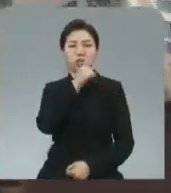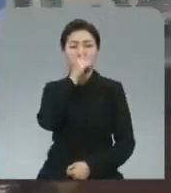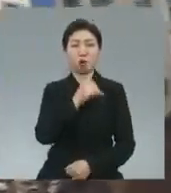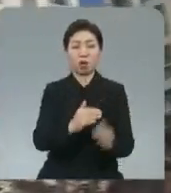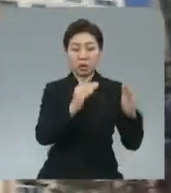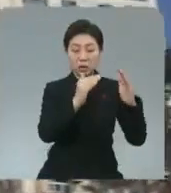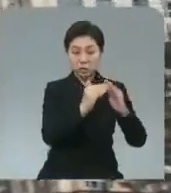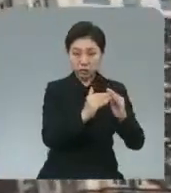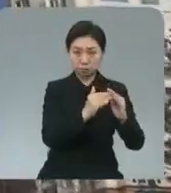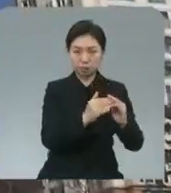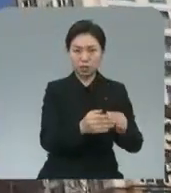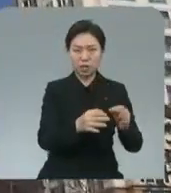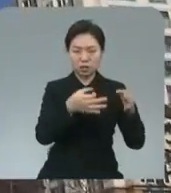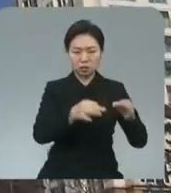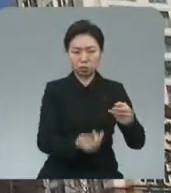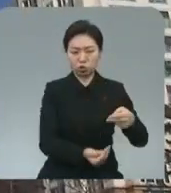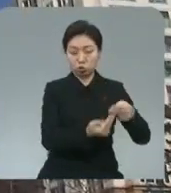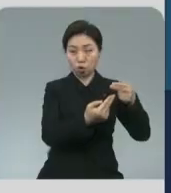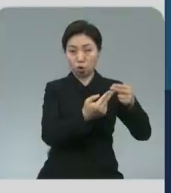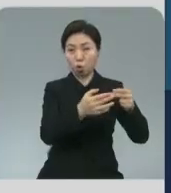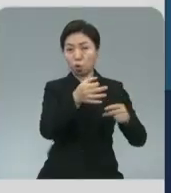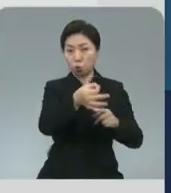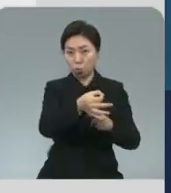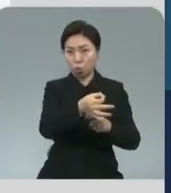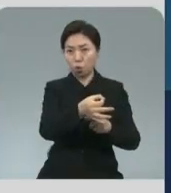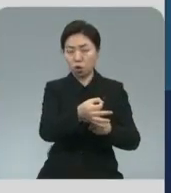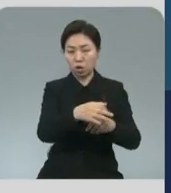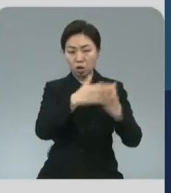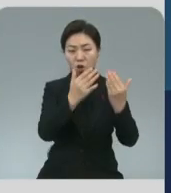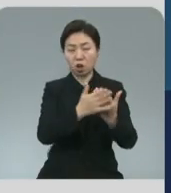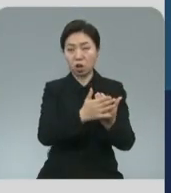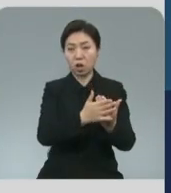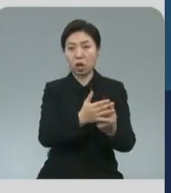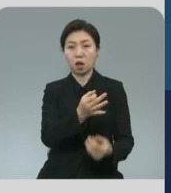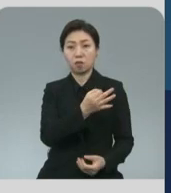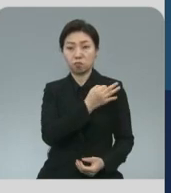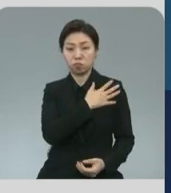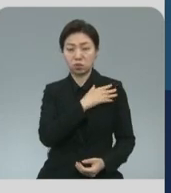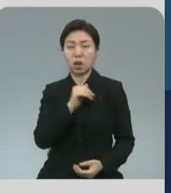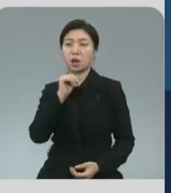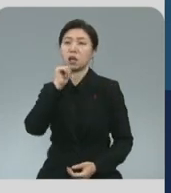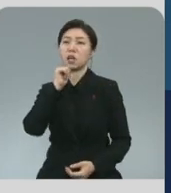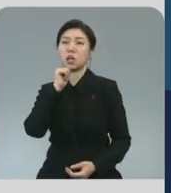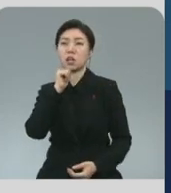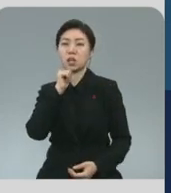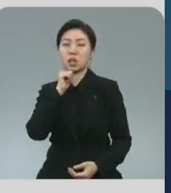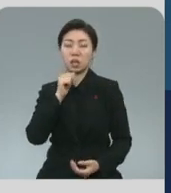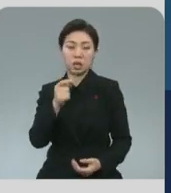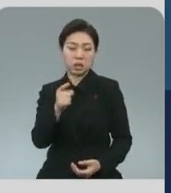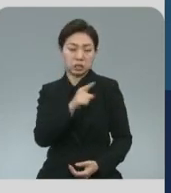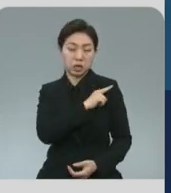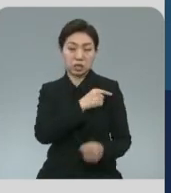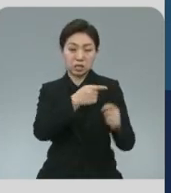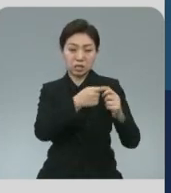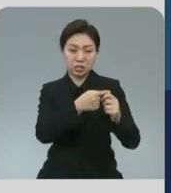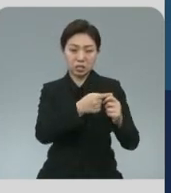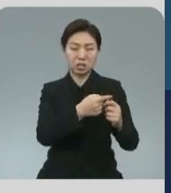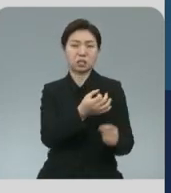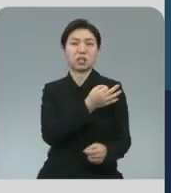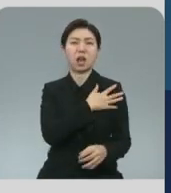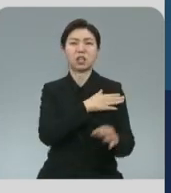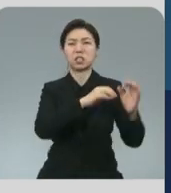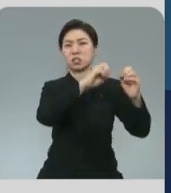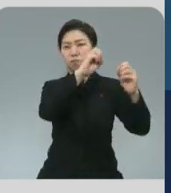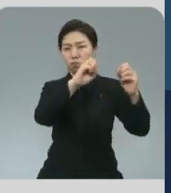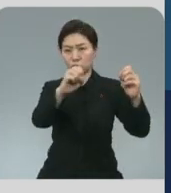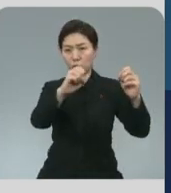50% населения с самыми низкими доходами получили 16% от общих доходов населения страны, в среднем 600 евро на